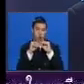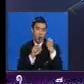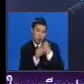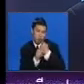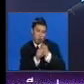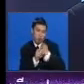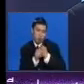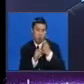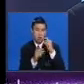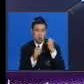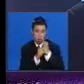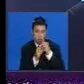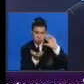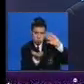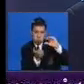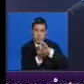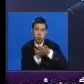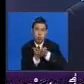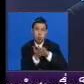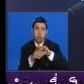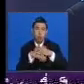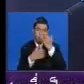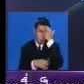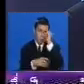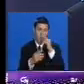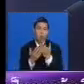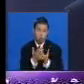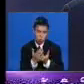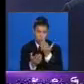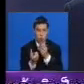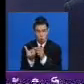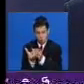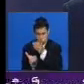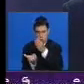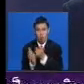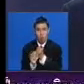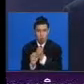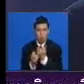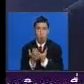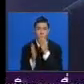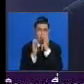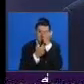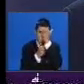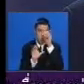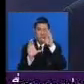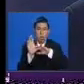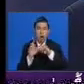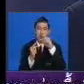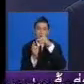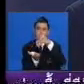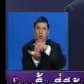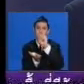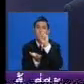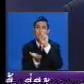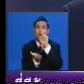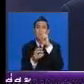มการผลิตเจลอนามัยให้กับประชาชนครับเนื่องจากเจลอนามัยนั้นยังราคาค่อนข้างสูงนะครับผู้ที่สนใจสามารถสมัครที่ศูนย์พัฒนาฝีมือแรงงานวัด